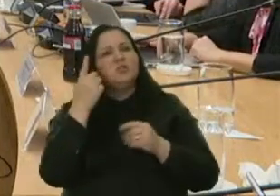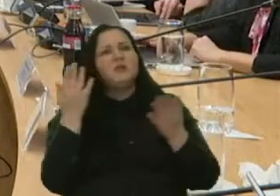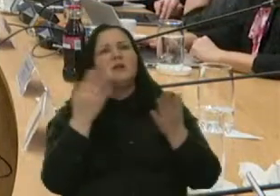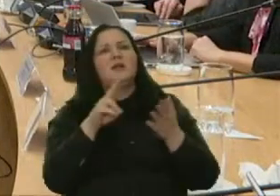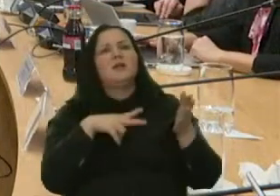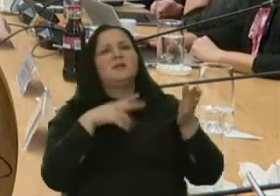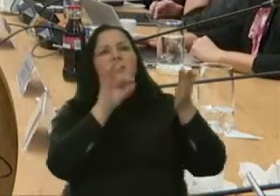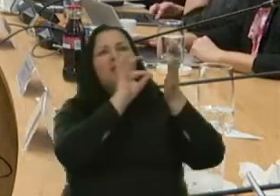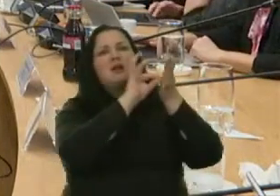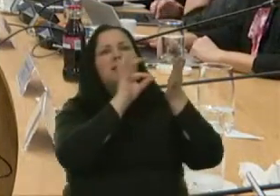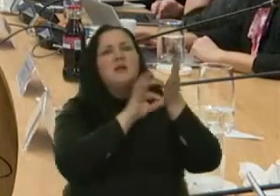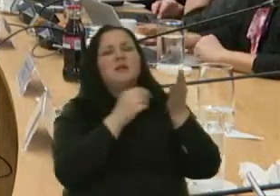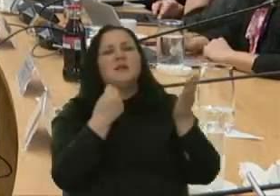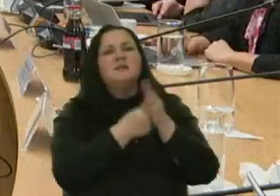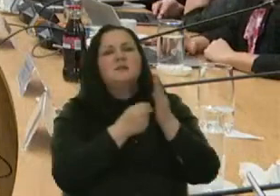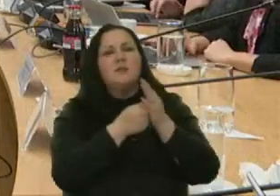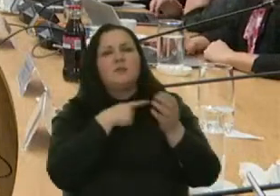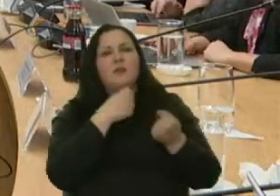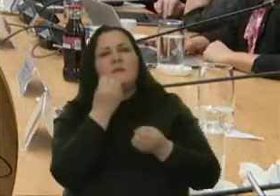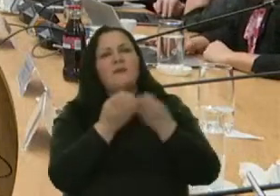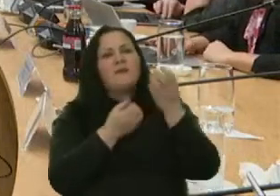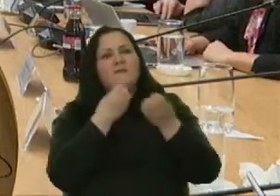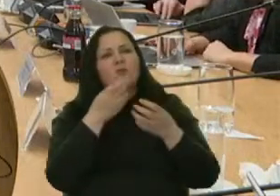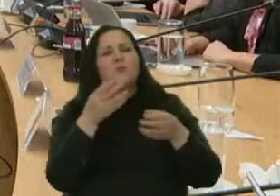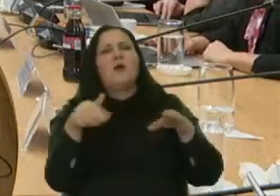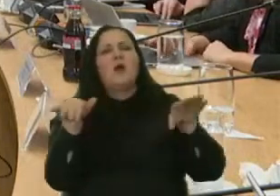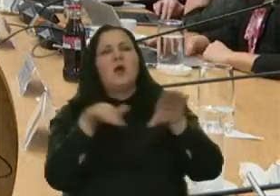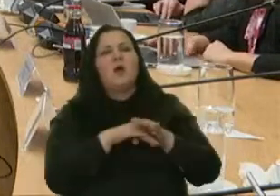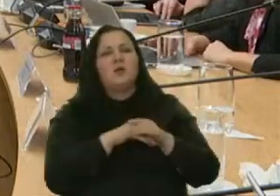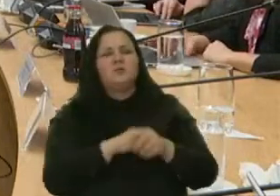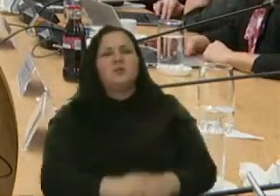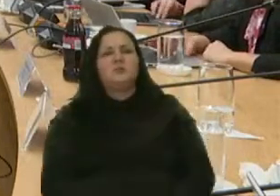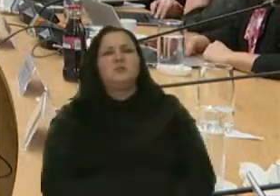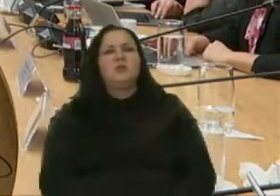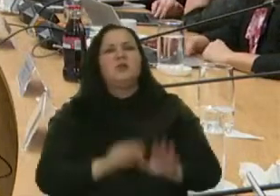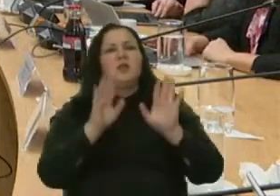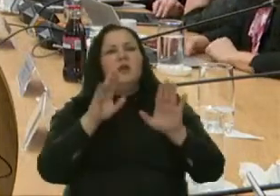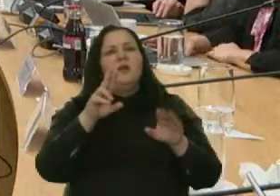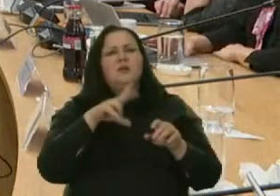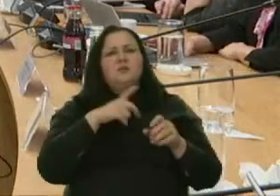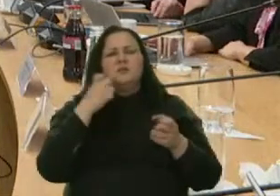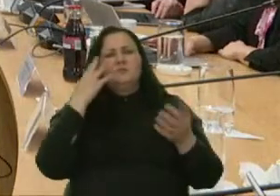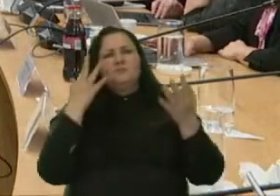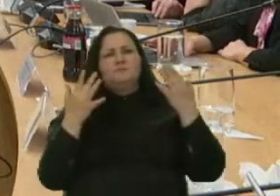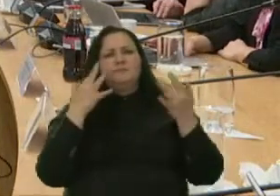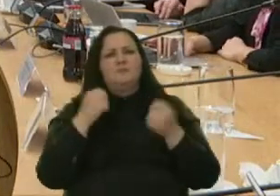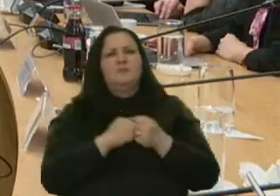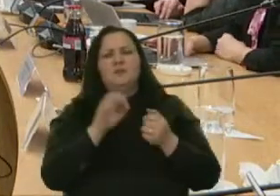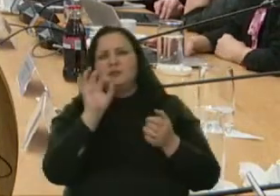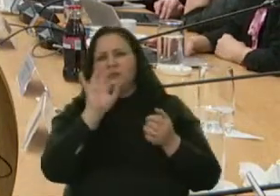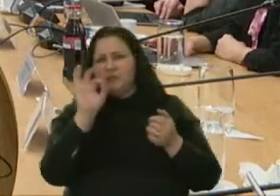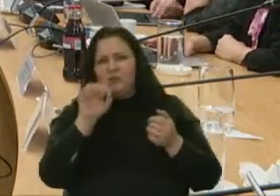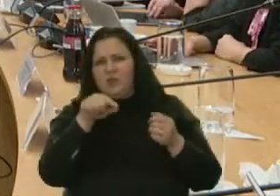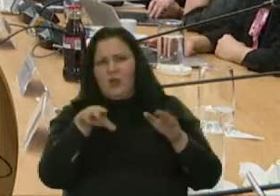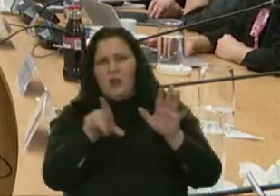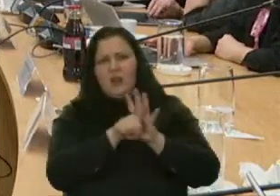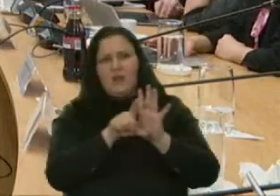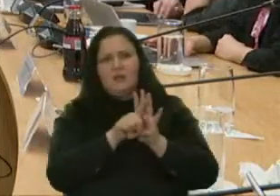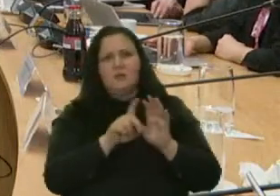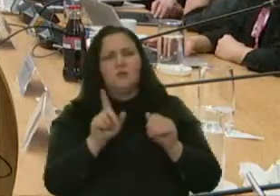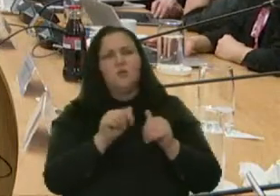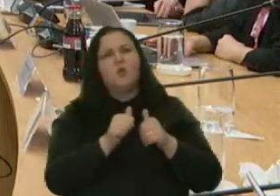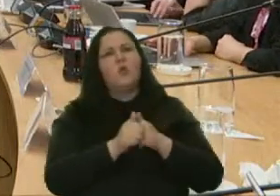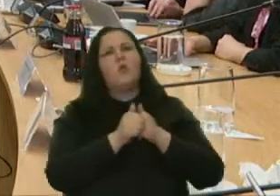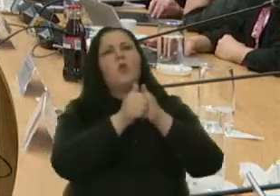grila de salarizare să putem informa cetă mă rog angajații că asta era nedumerirea nu scrie în lege chesti Nu scrie asta în lege nu conform